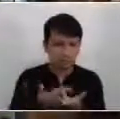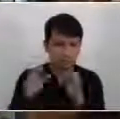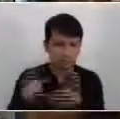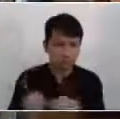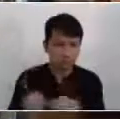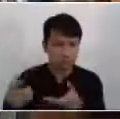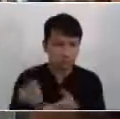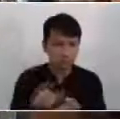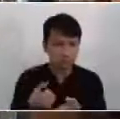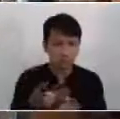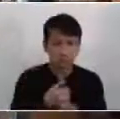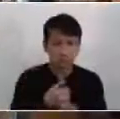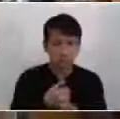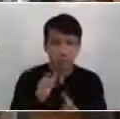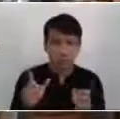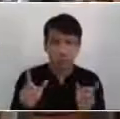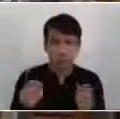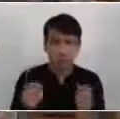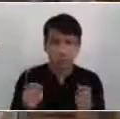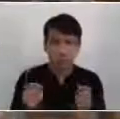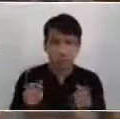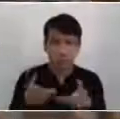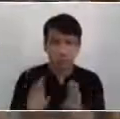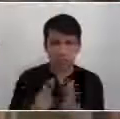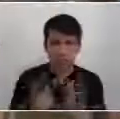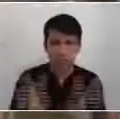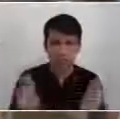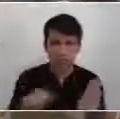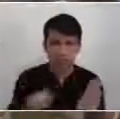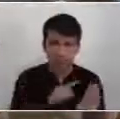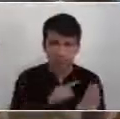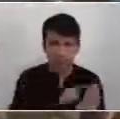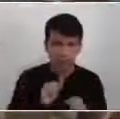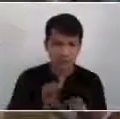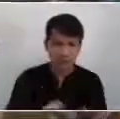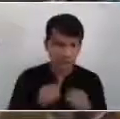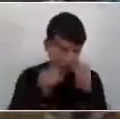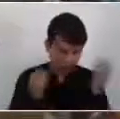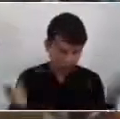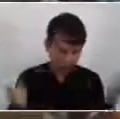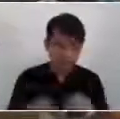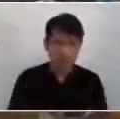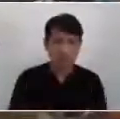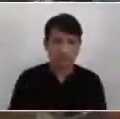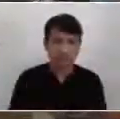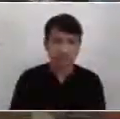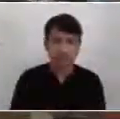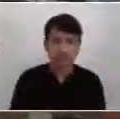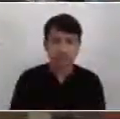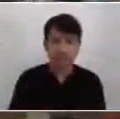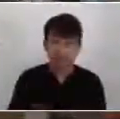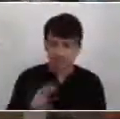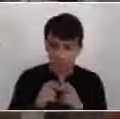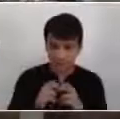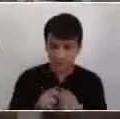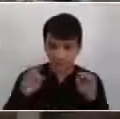o nakasarap mabuti ang mga bunganga ng tangke para makaiwas sa disgrasya. Sa huling tala, nasa